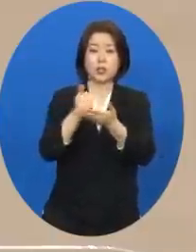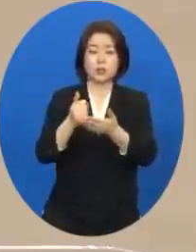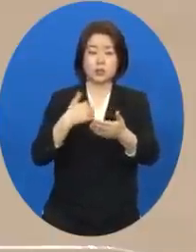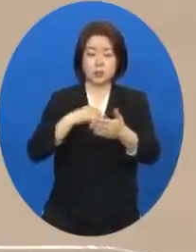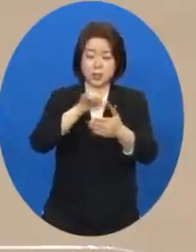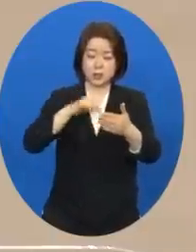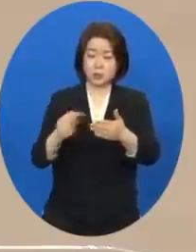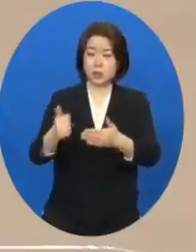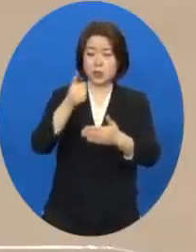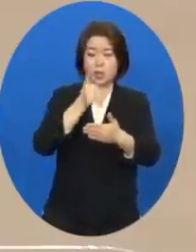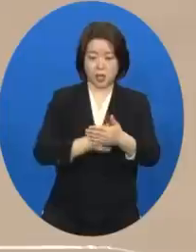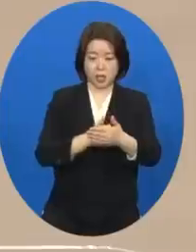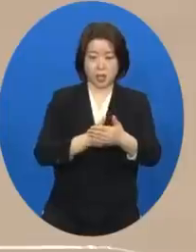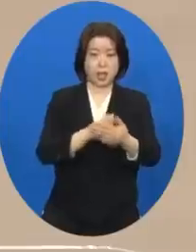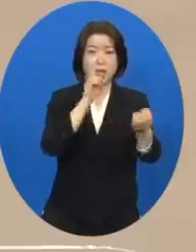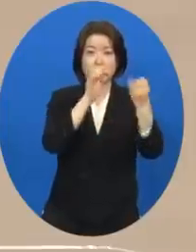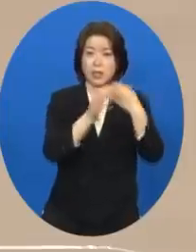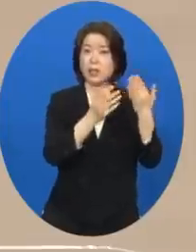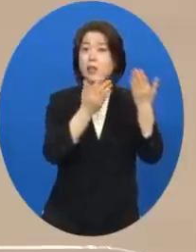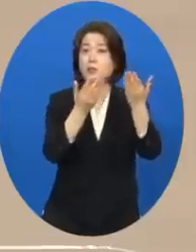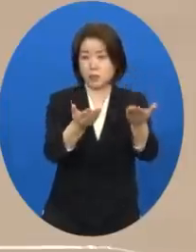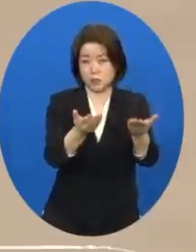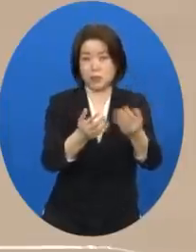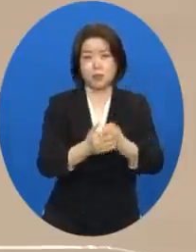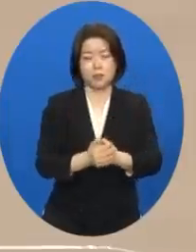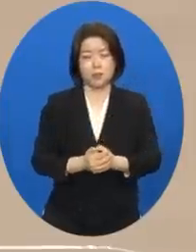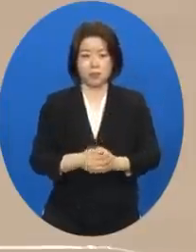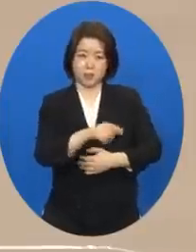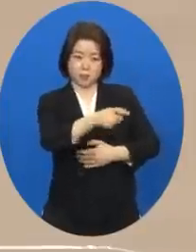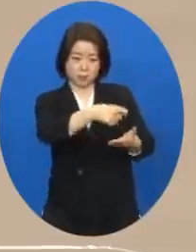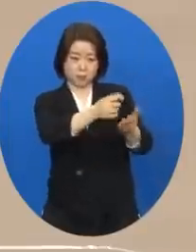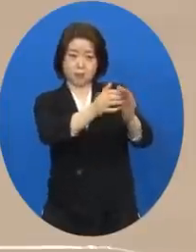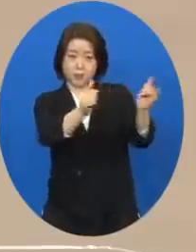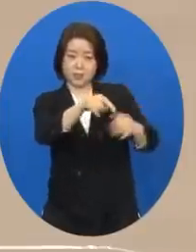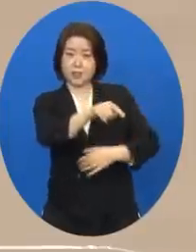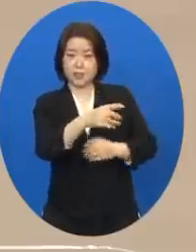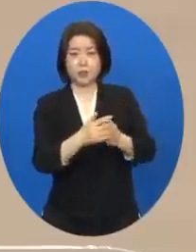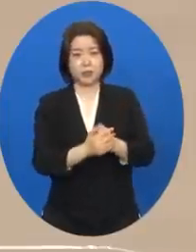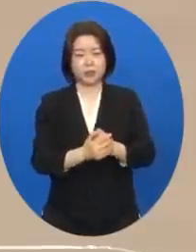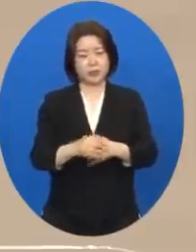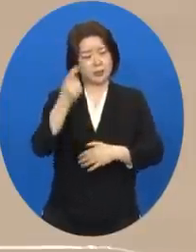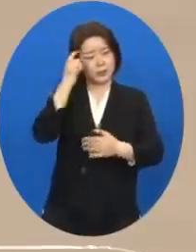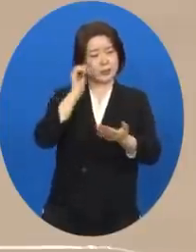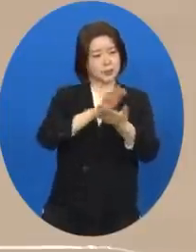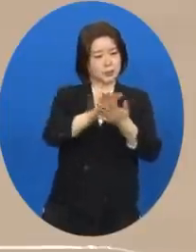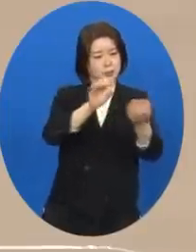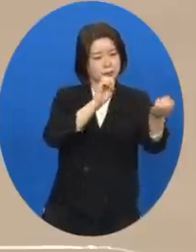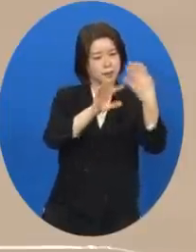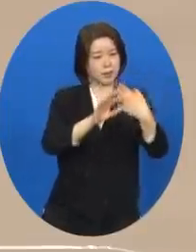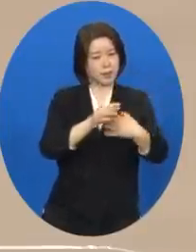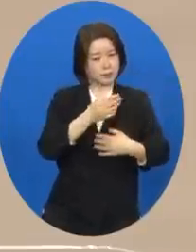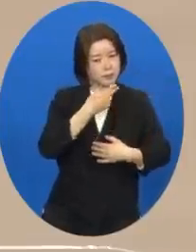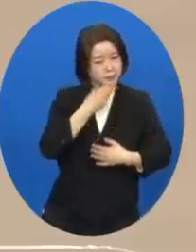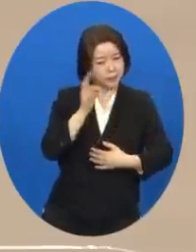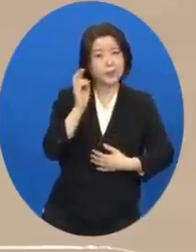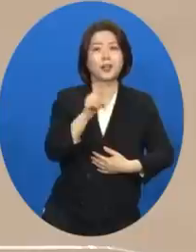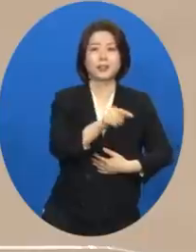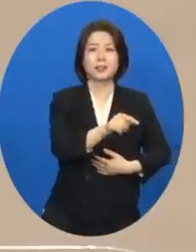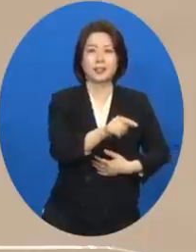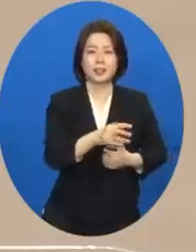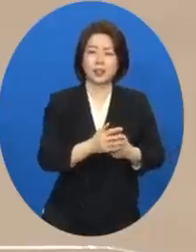계십니다 그렇게 대답은 드렸는데 그 분은 시원하게 답이 않으신 것 같아요